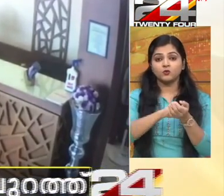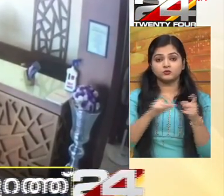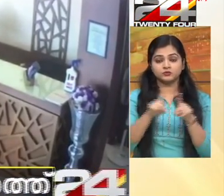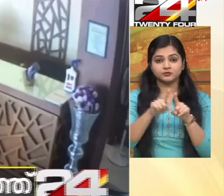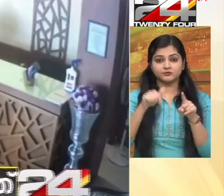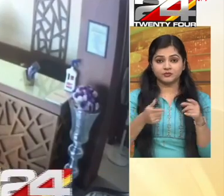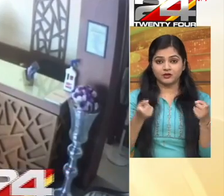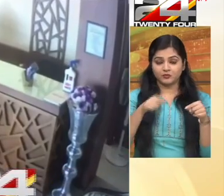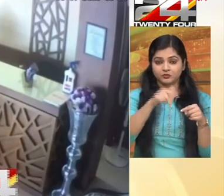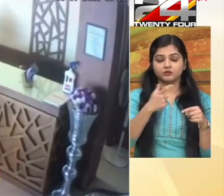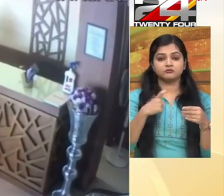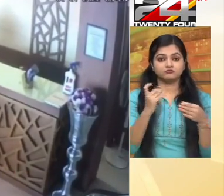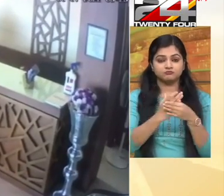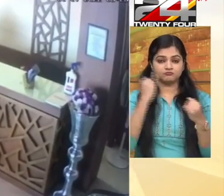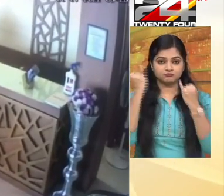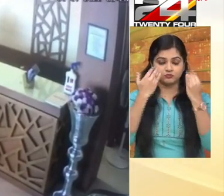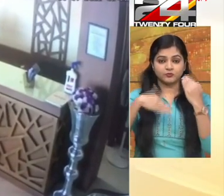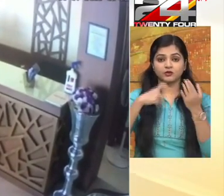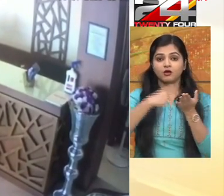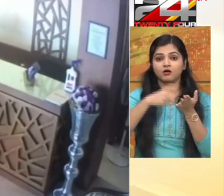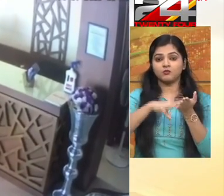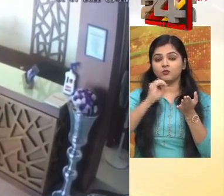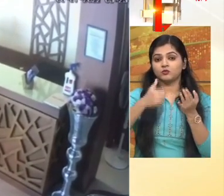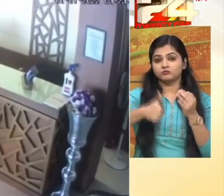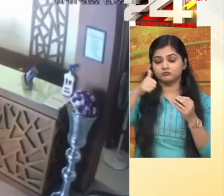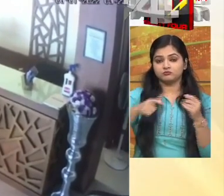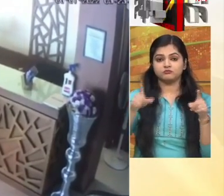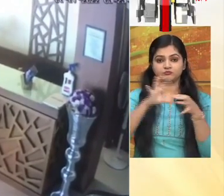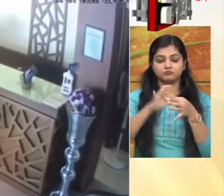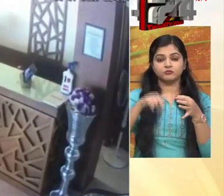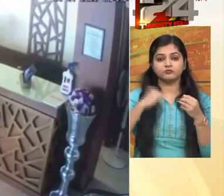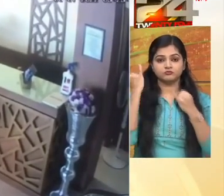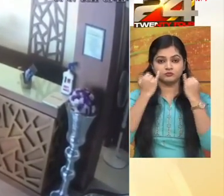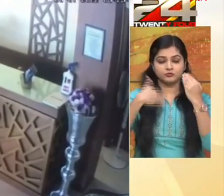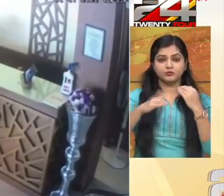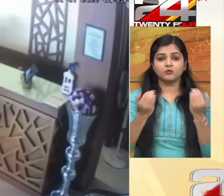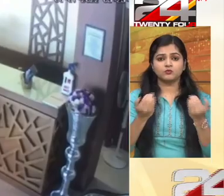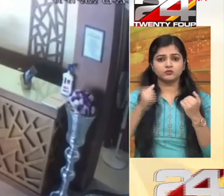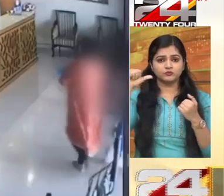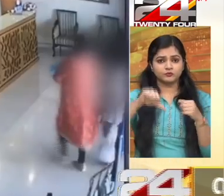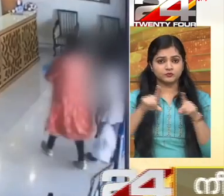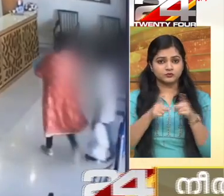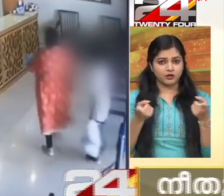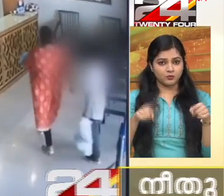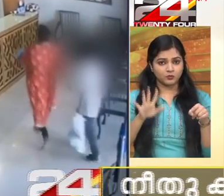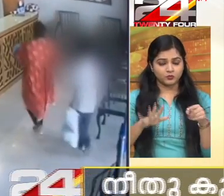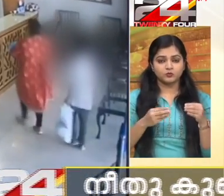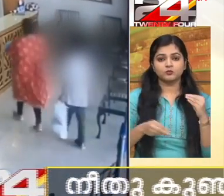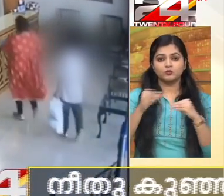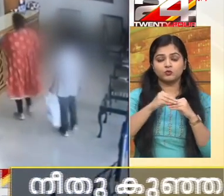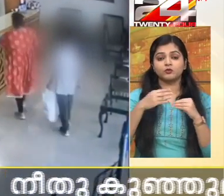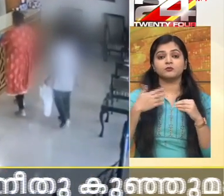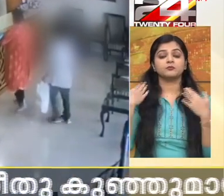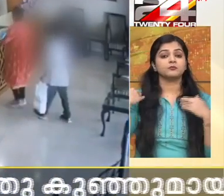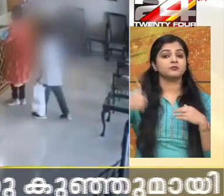വിഷയത്തിൽ അന്വേഷണം പ്രഖ്യാപിച്ചിട്ടുണ്ട്. RMOയുടെ നേതൃത്വത്തിലാണ് അന്വേഷണം. ഈ വിഷയത്തിൽ സുരക്ഷാ വീഴ്ച സംഭവിച്ചിട്ടുണ്ടോ എന്നുള്ള കാര്യത്തിൽ അല്പസമയത്തിനകം തന്നെ